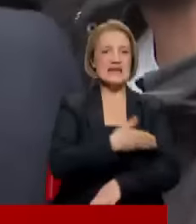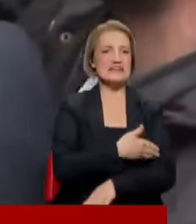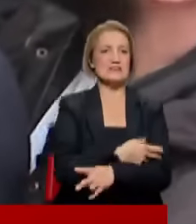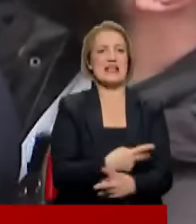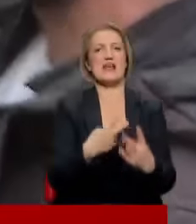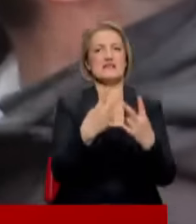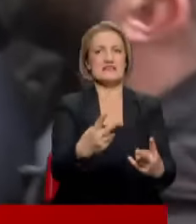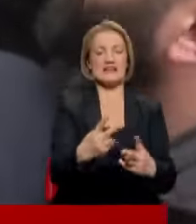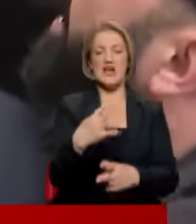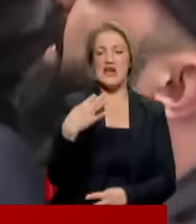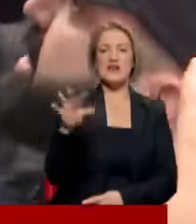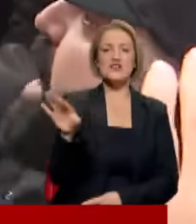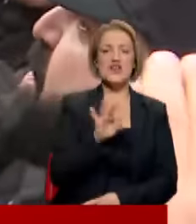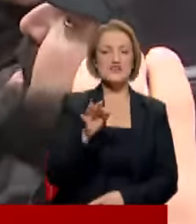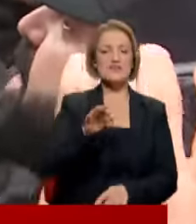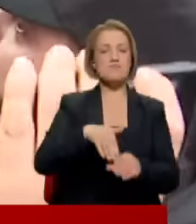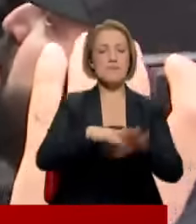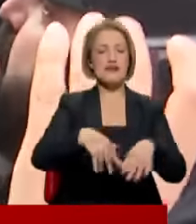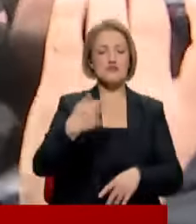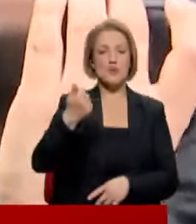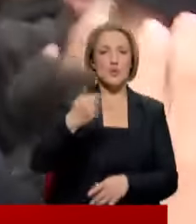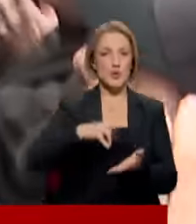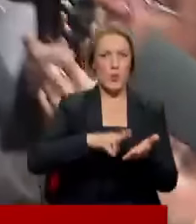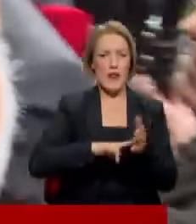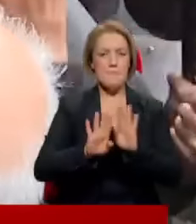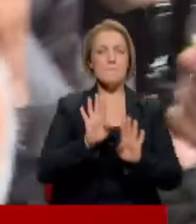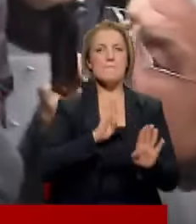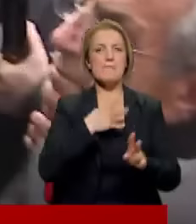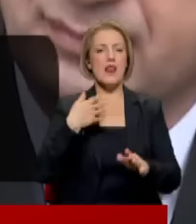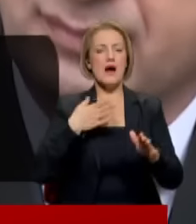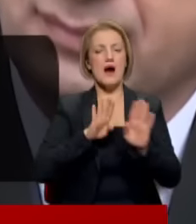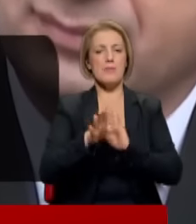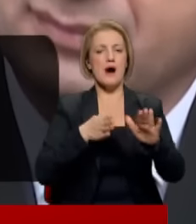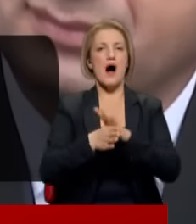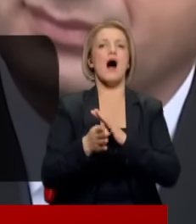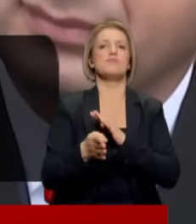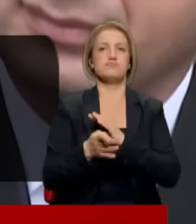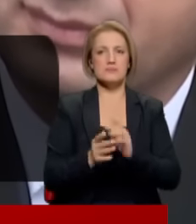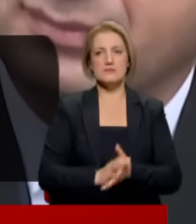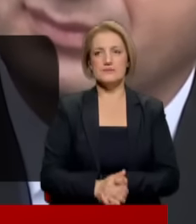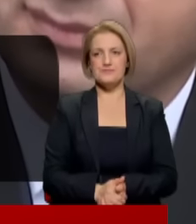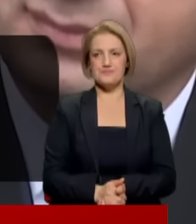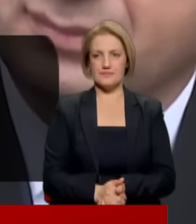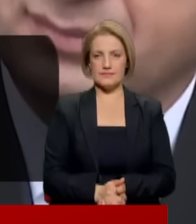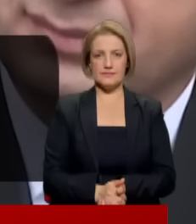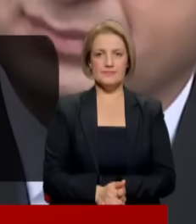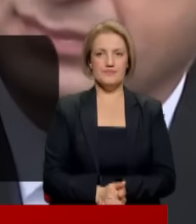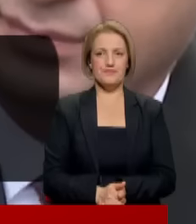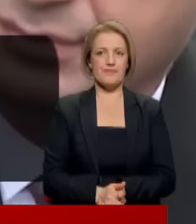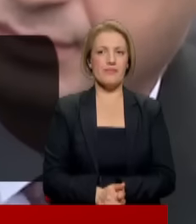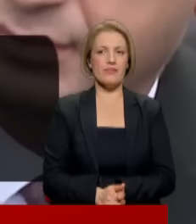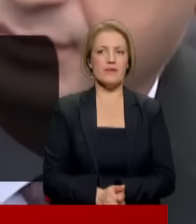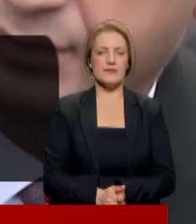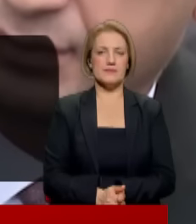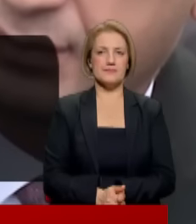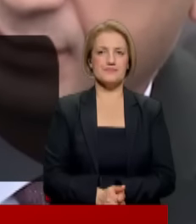dedik seçilmiş belediye meclis üyeleri ise yine belediyenin kapısından giremedi sınırlı sayıda kişi olarak girdiniz meclis üyelerinden kimse yine